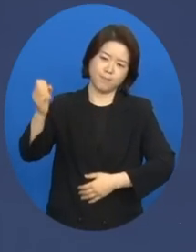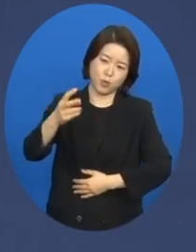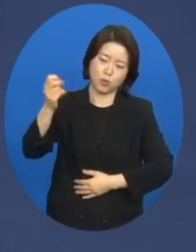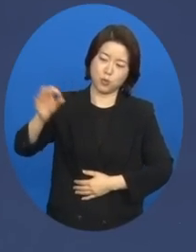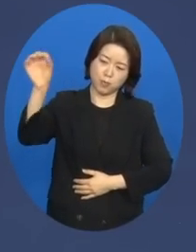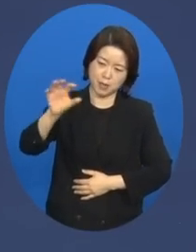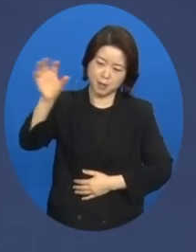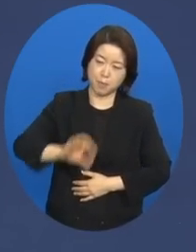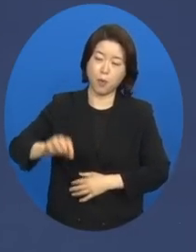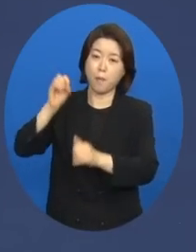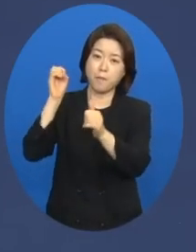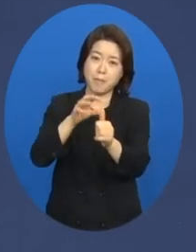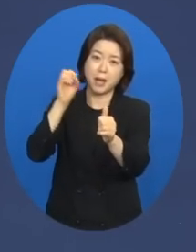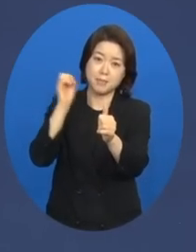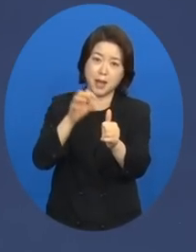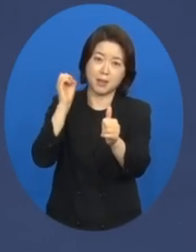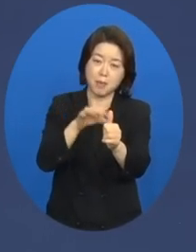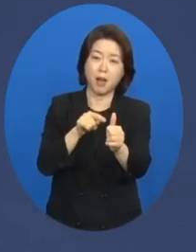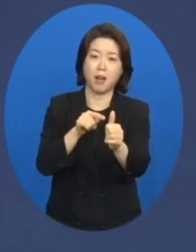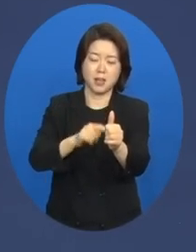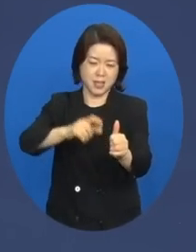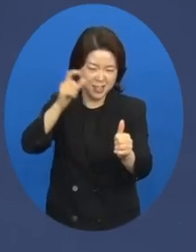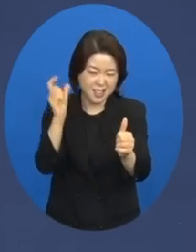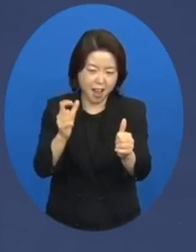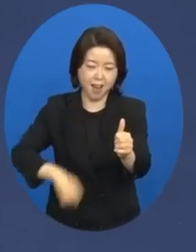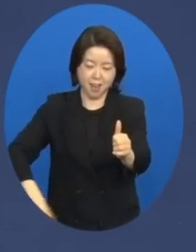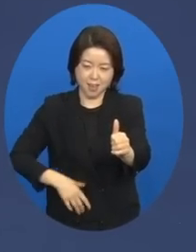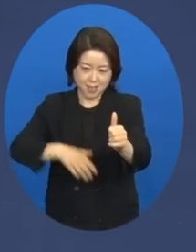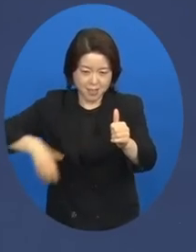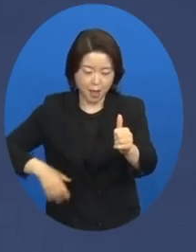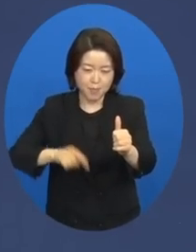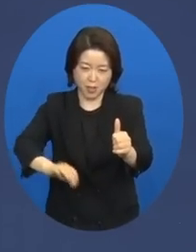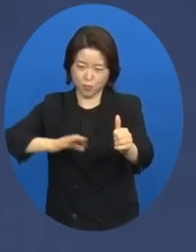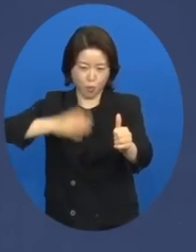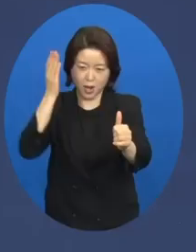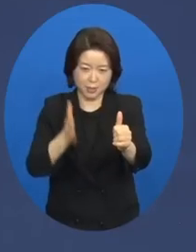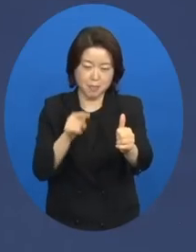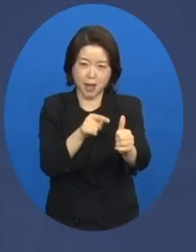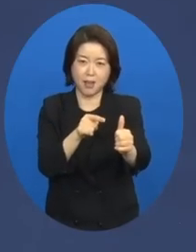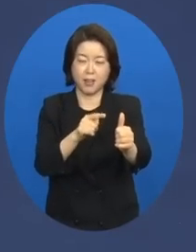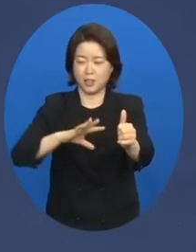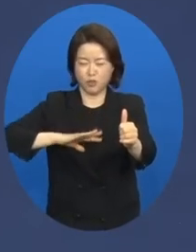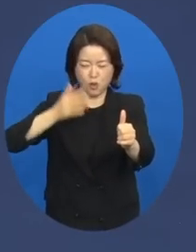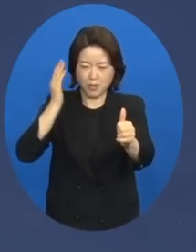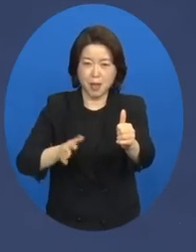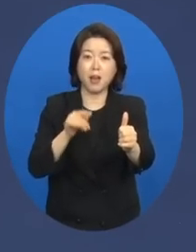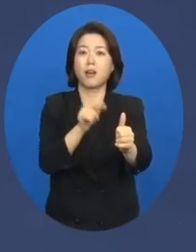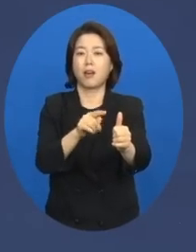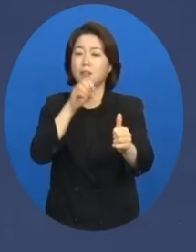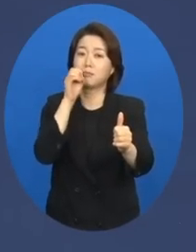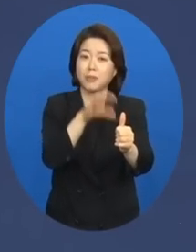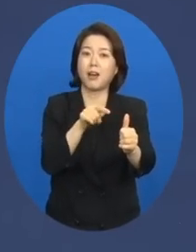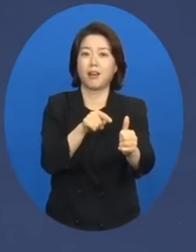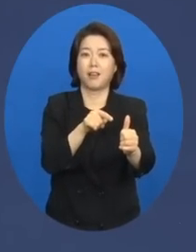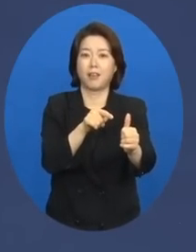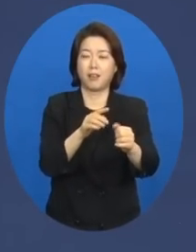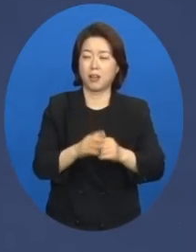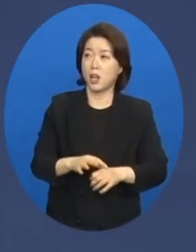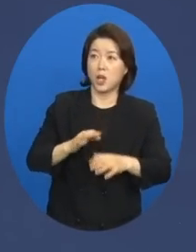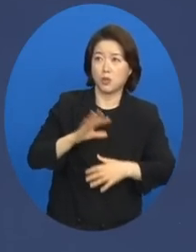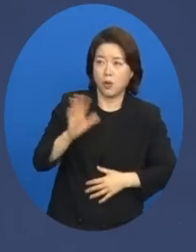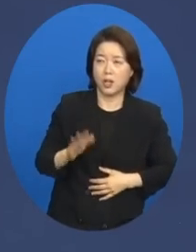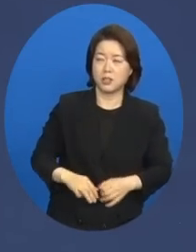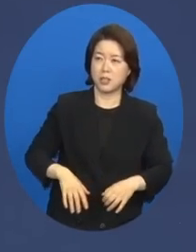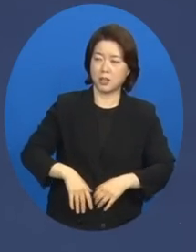반복해서 강해라. 담대하라. 놀라지 말라. 두려워 말라. 안 두려운데 안 놀래는데